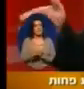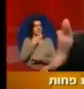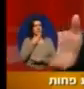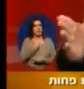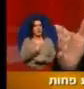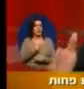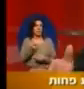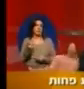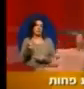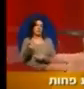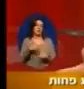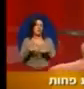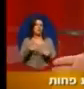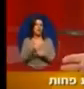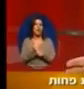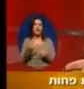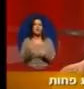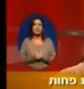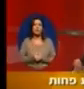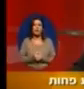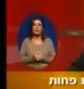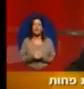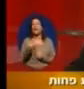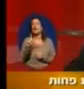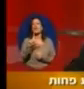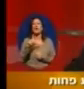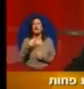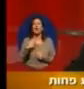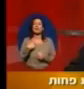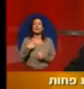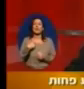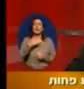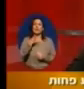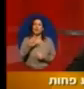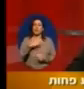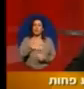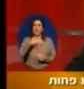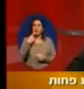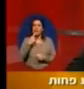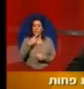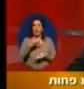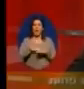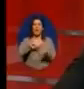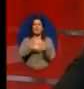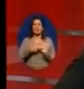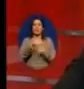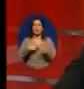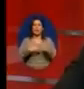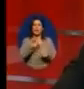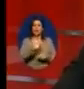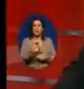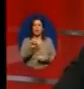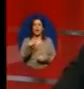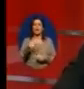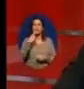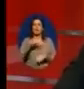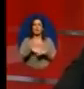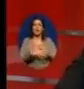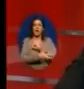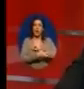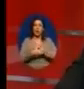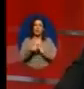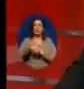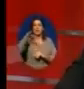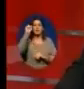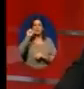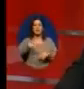מבוטלים, אבל אני אלך איתך דרך זה לעובדה ש... יש לך תוכנית כלכלית, את מדברת על העוני, זה אג'נדת חיים שלך, אבל